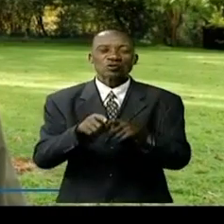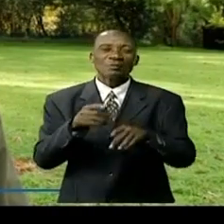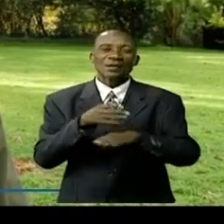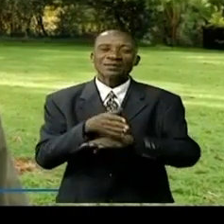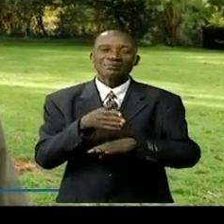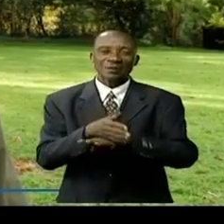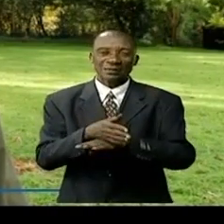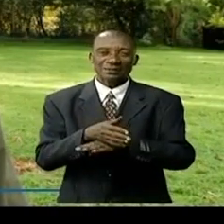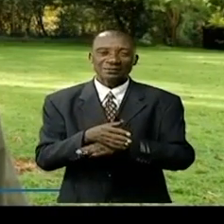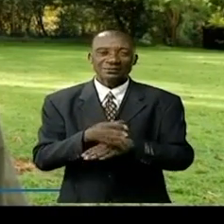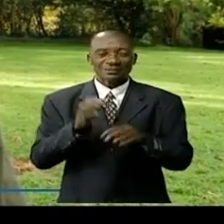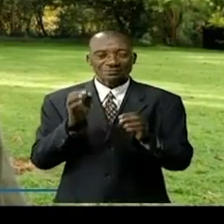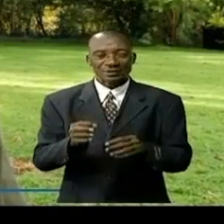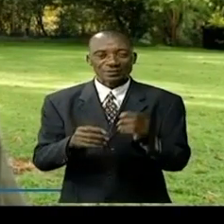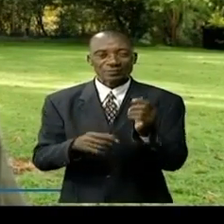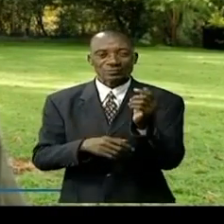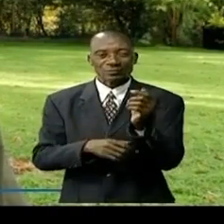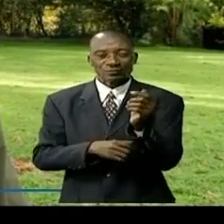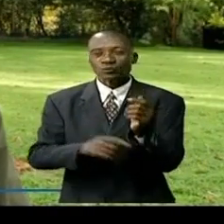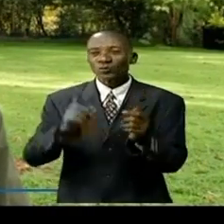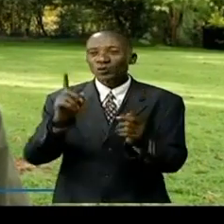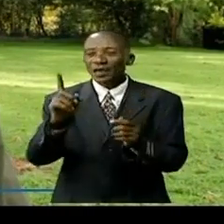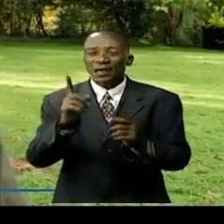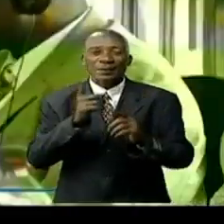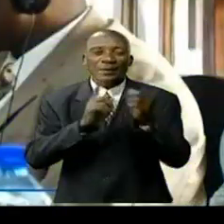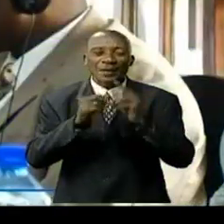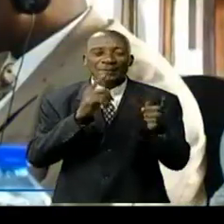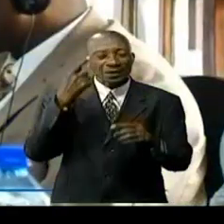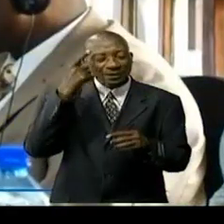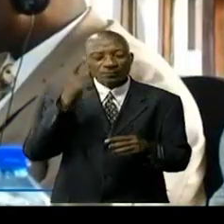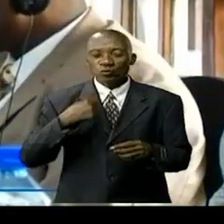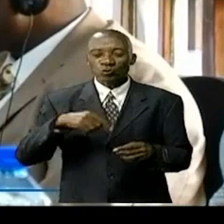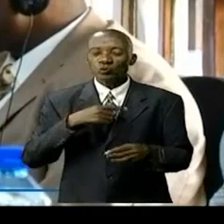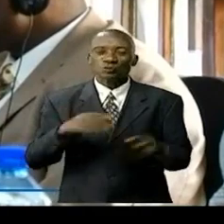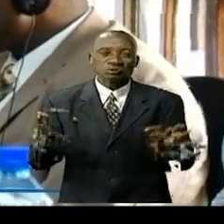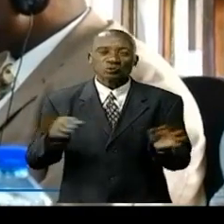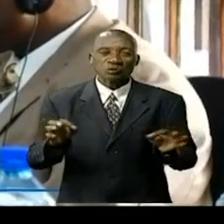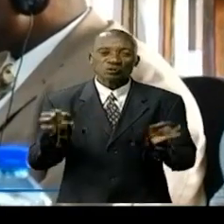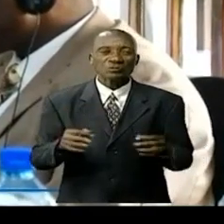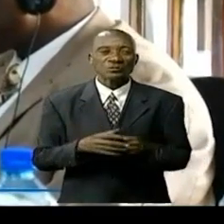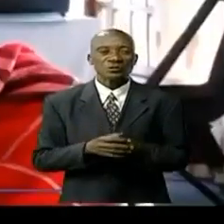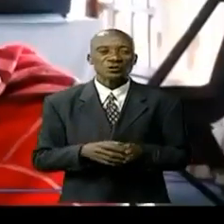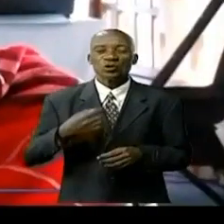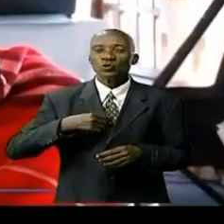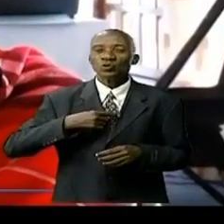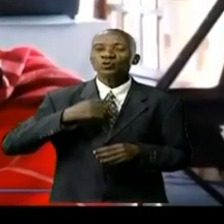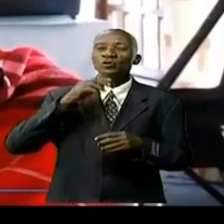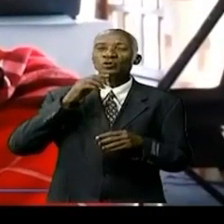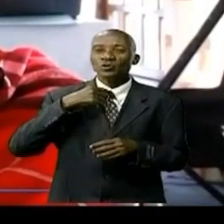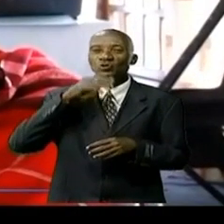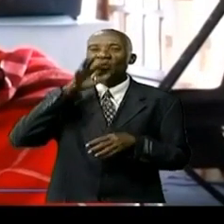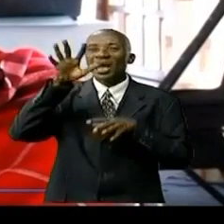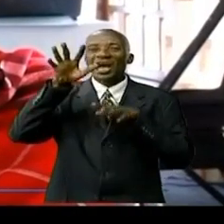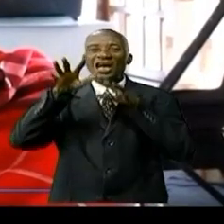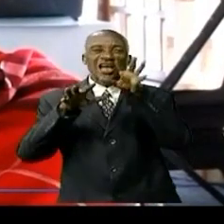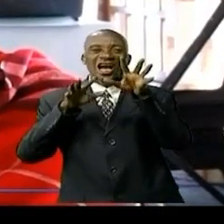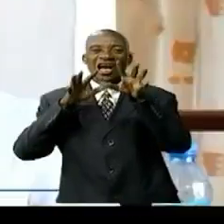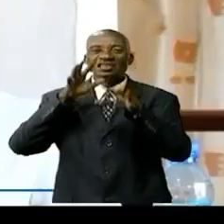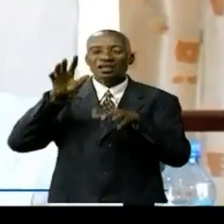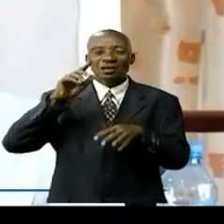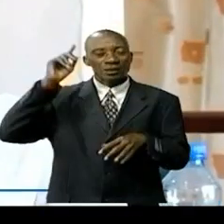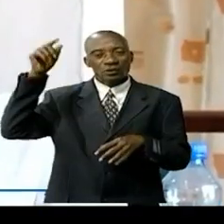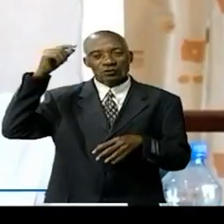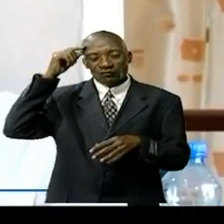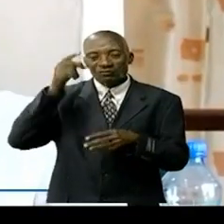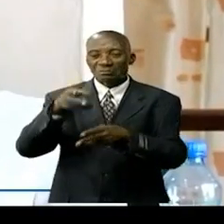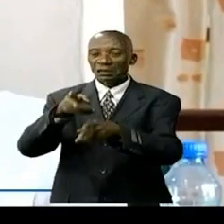kulobela biso eloko moko te milolo nyoso to beta na gouvernement eyano ezate eloko moko baza